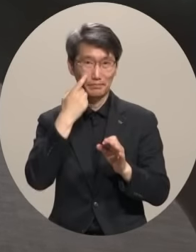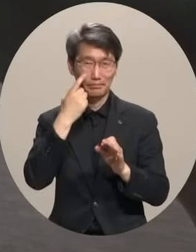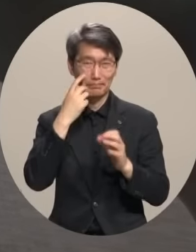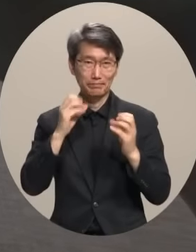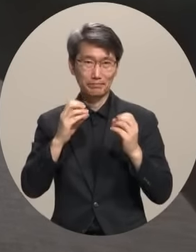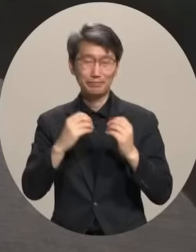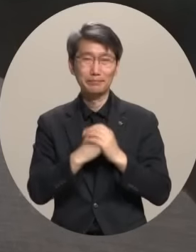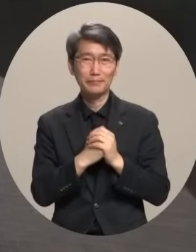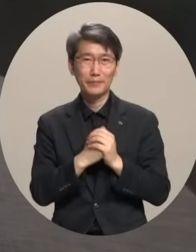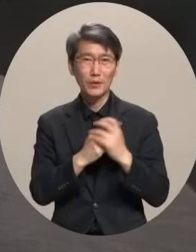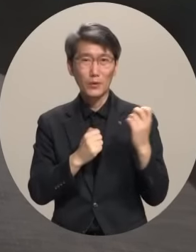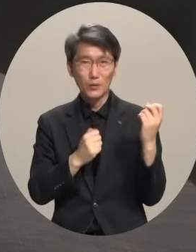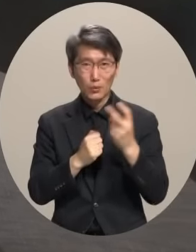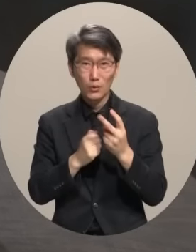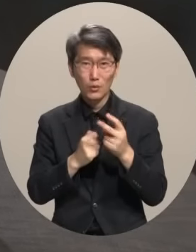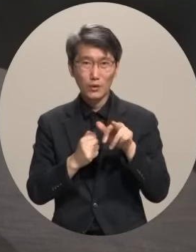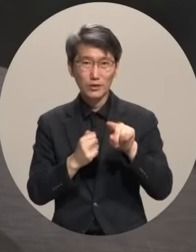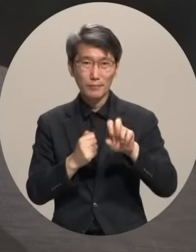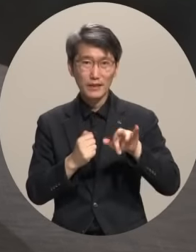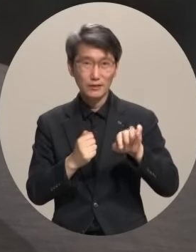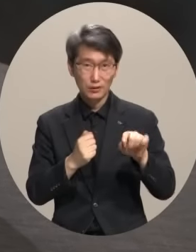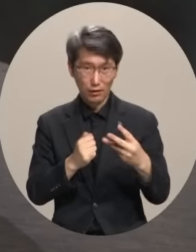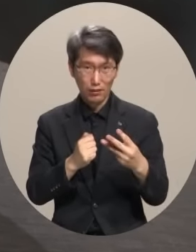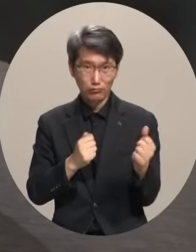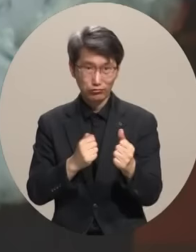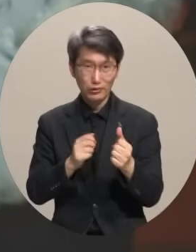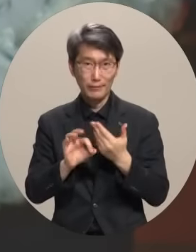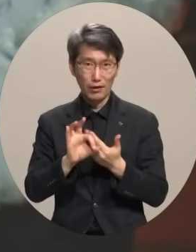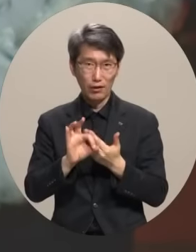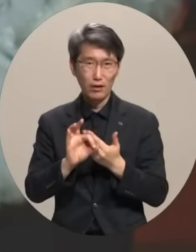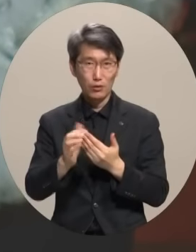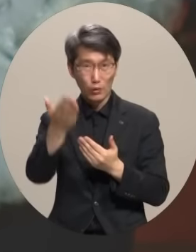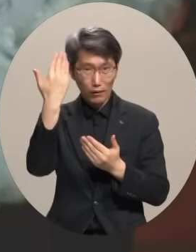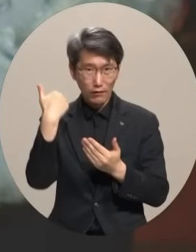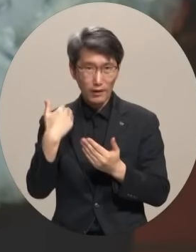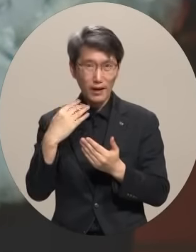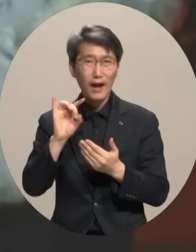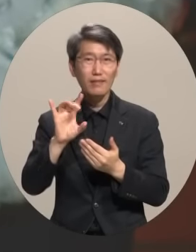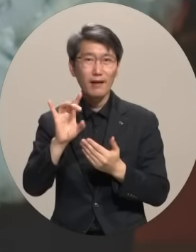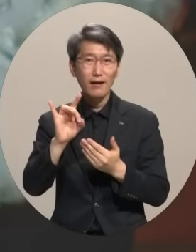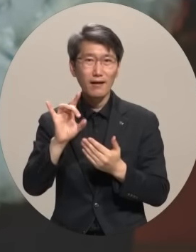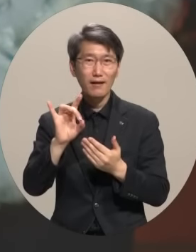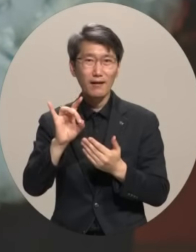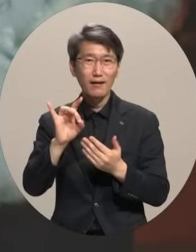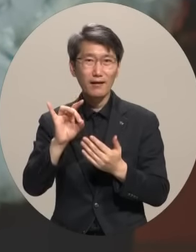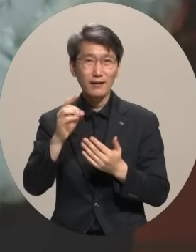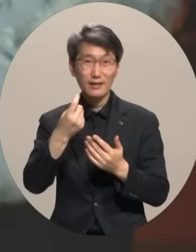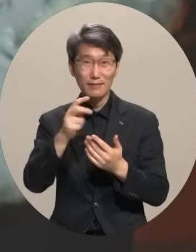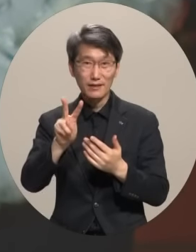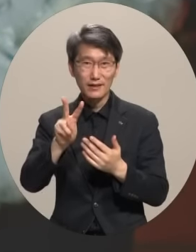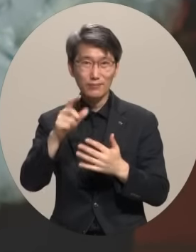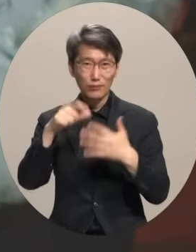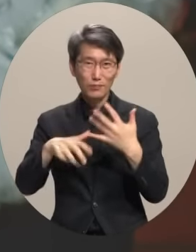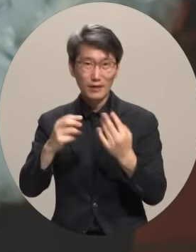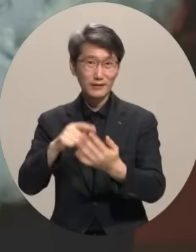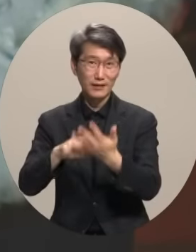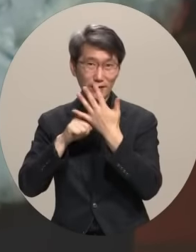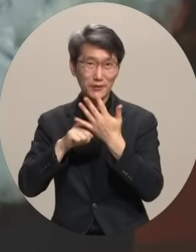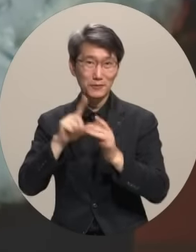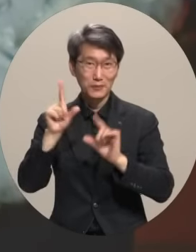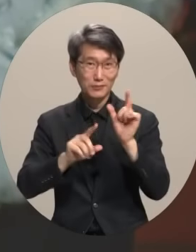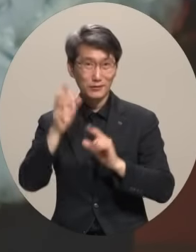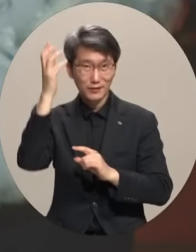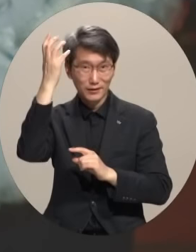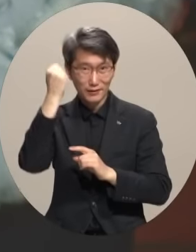보겠습니다 또이 전민철 하면은 과거에 한 영제 발고 프로그램에 출연했던 모습으로도 많이 알려져